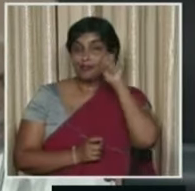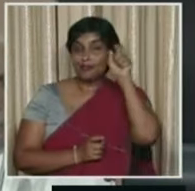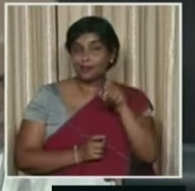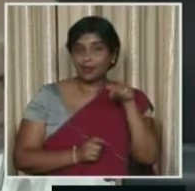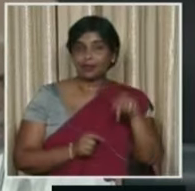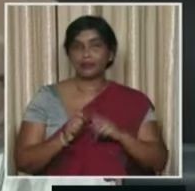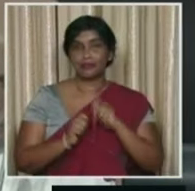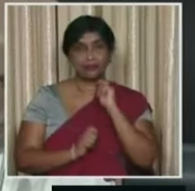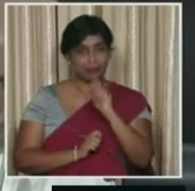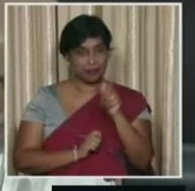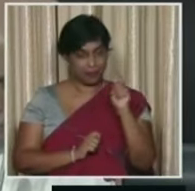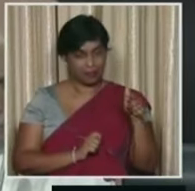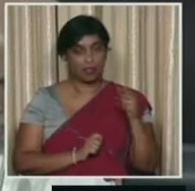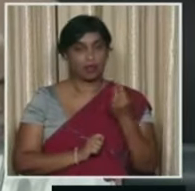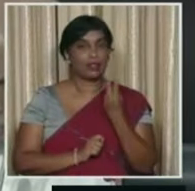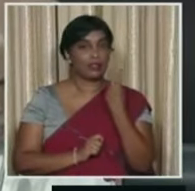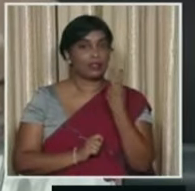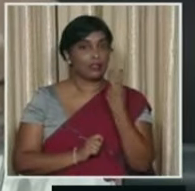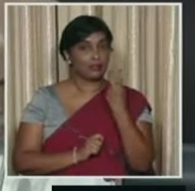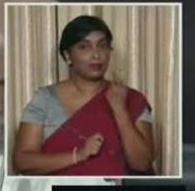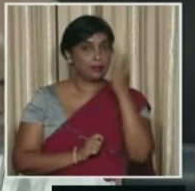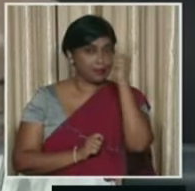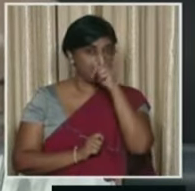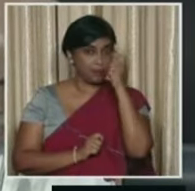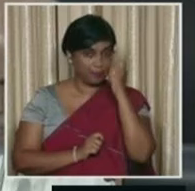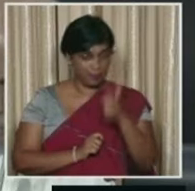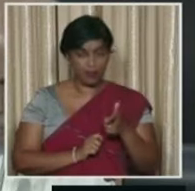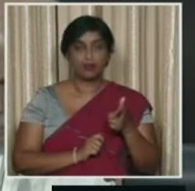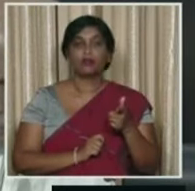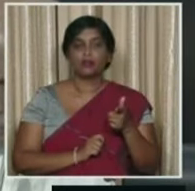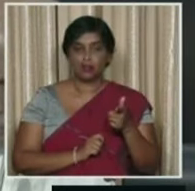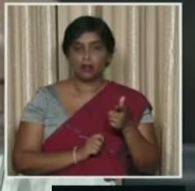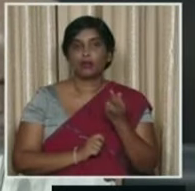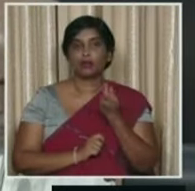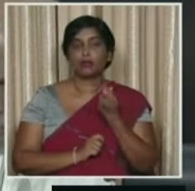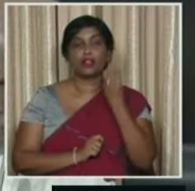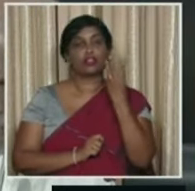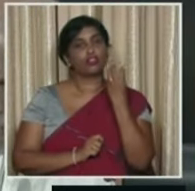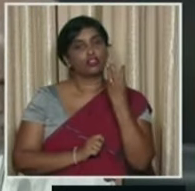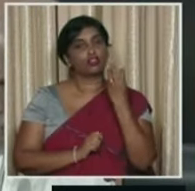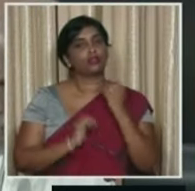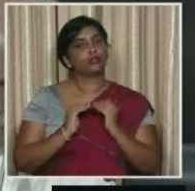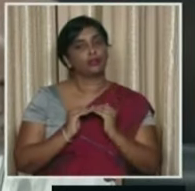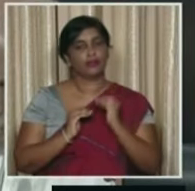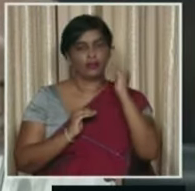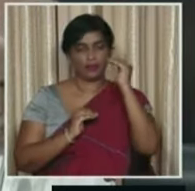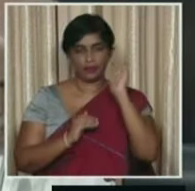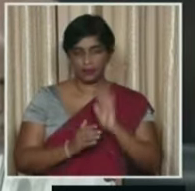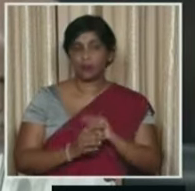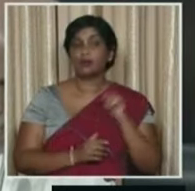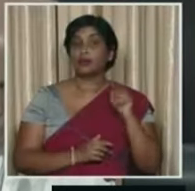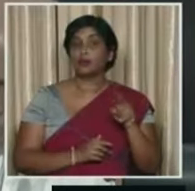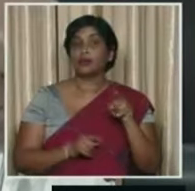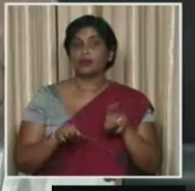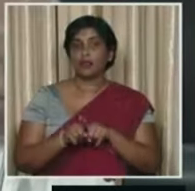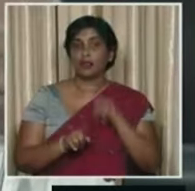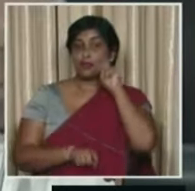දැනට ලබා දෙන රුපියල් 2000ක මාසික දීමනාවද රුපියල් 3000ක් දක්වා වැඩි කරනවා. මේ